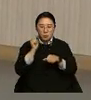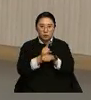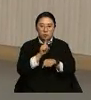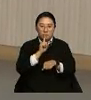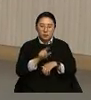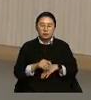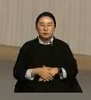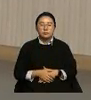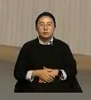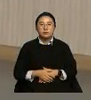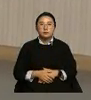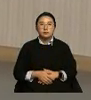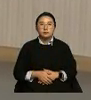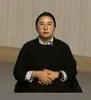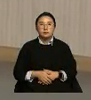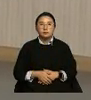등을 주장한 바 있습니다